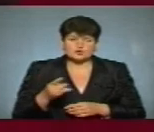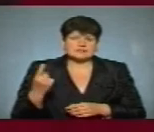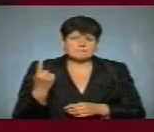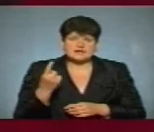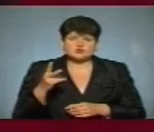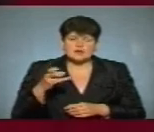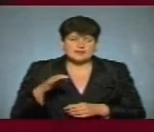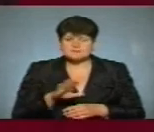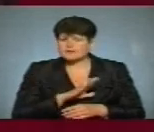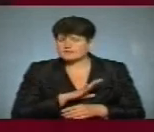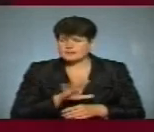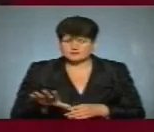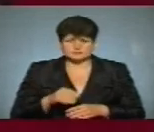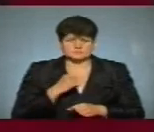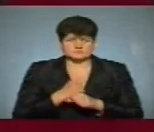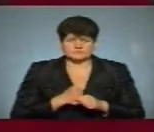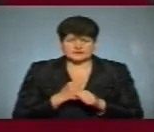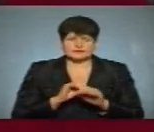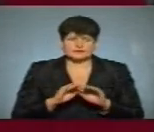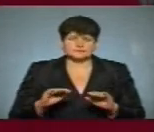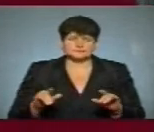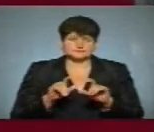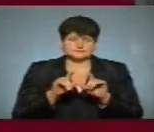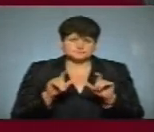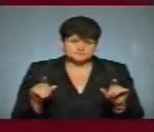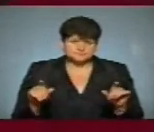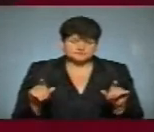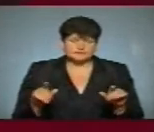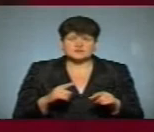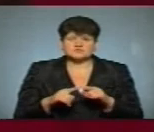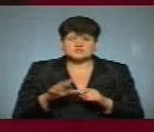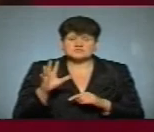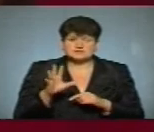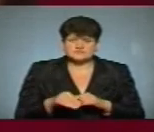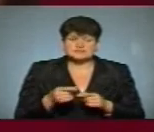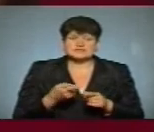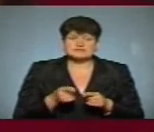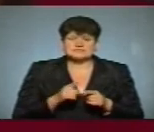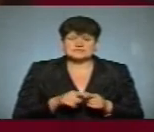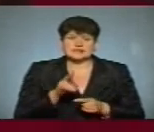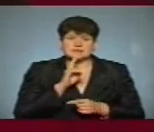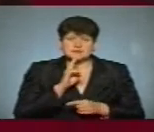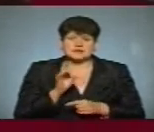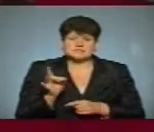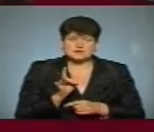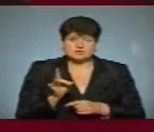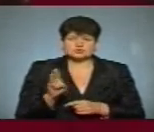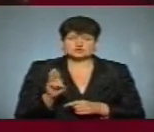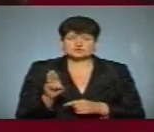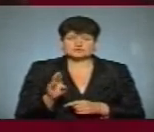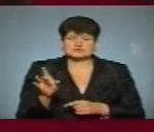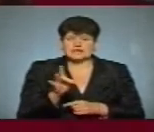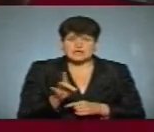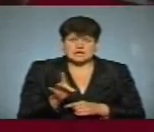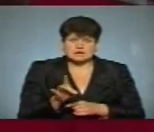1 липня не розпочнуть свою діяльність дошкільні садки. Швидше за все це буде Кременецький район та Шумський